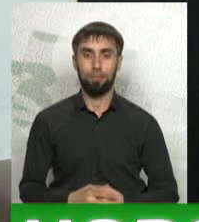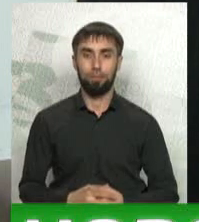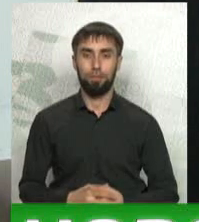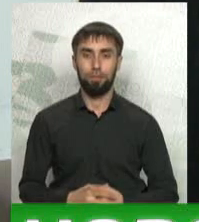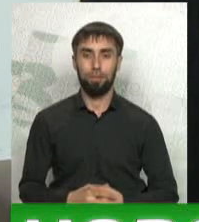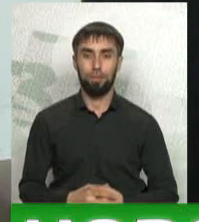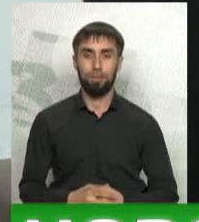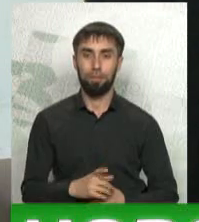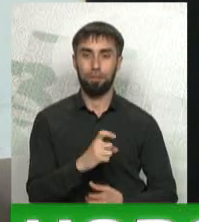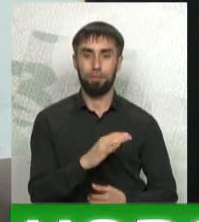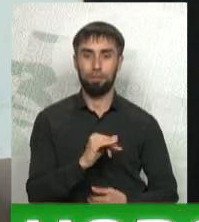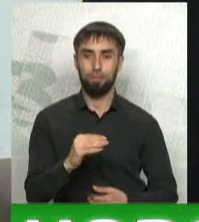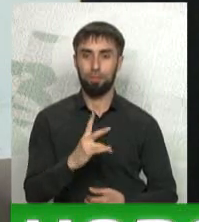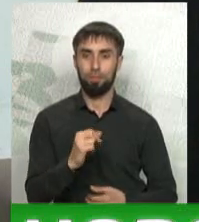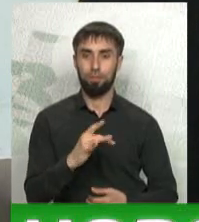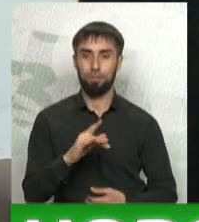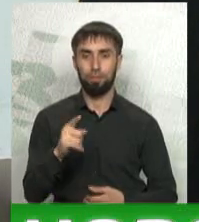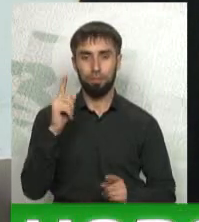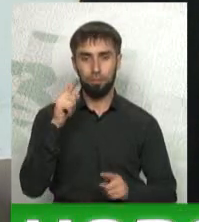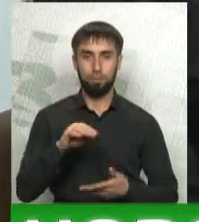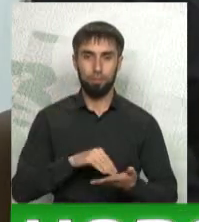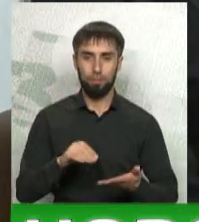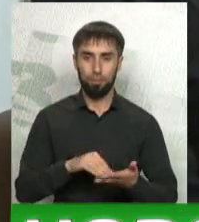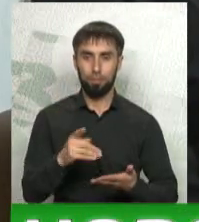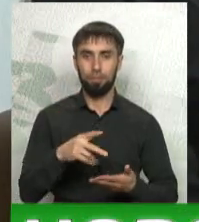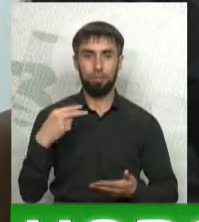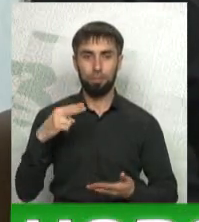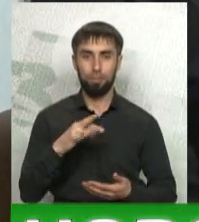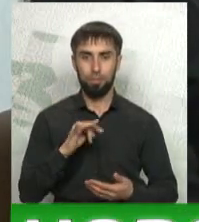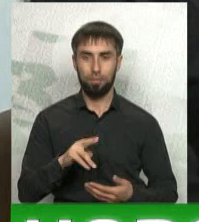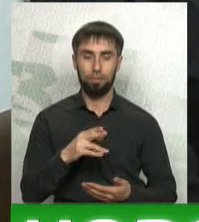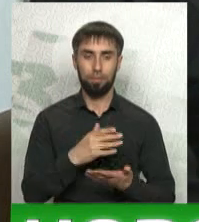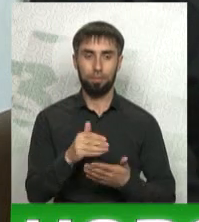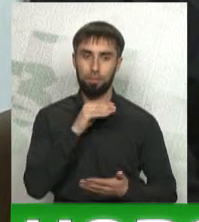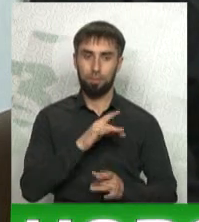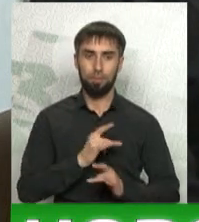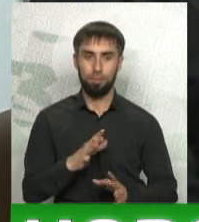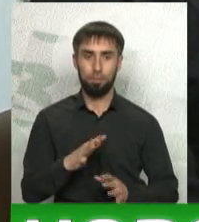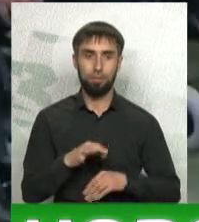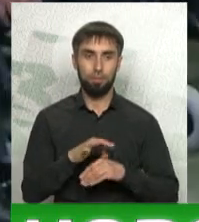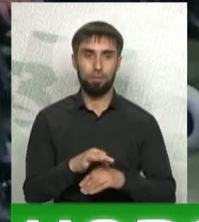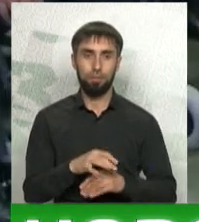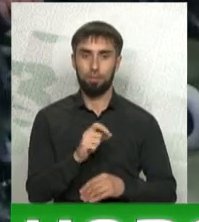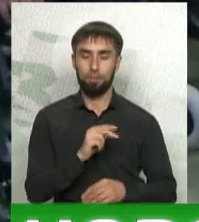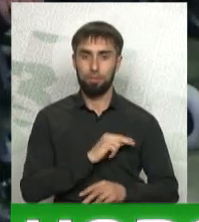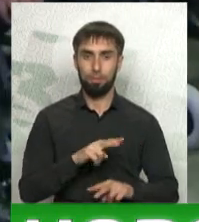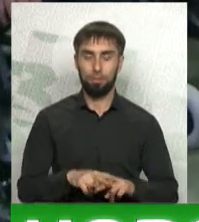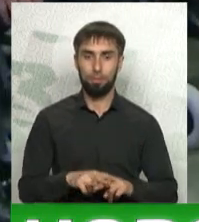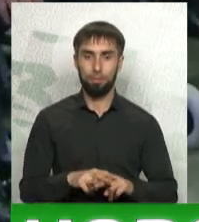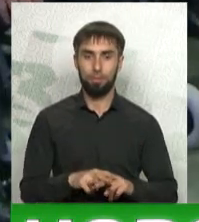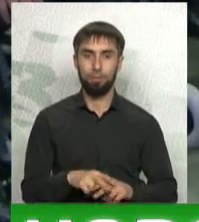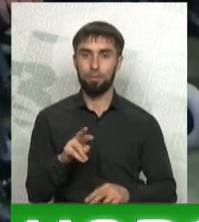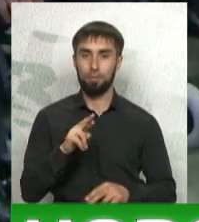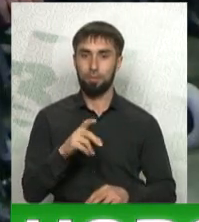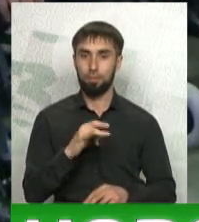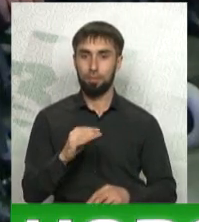ho важно костоев известный писатель публицист и литературный критик свой профессиональный праздник отвечает за рабочим столом в январе